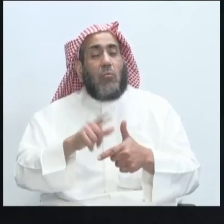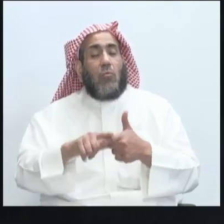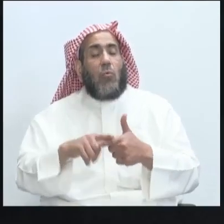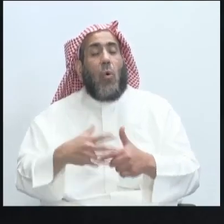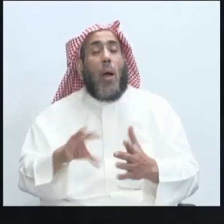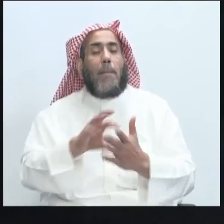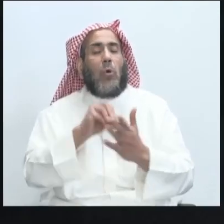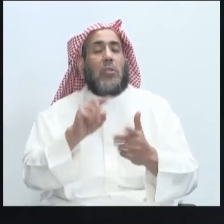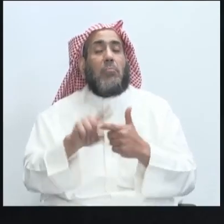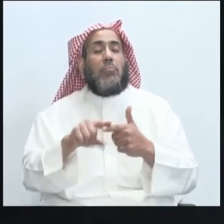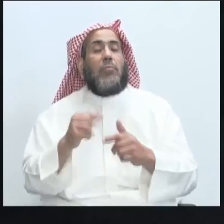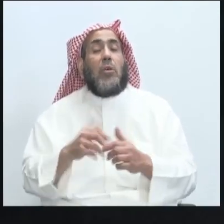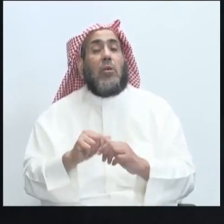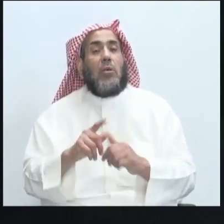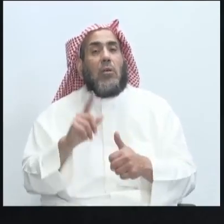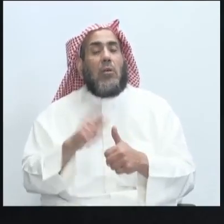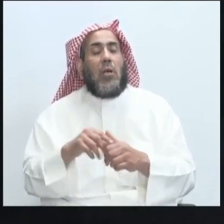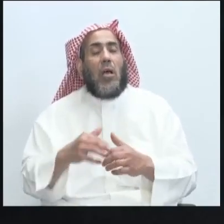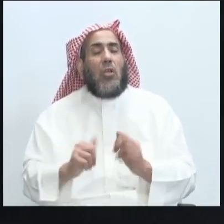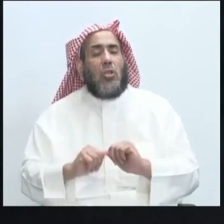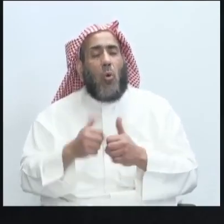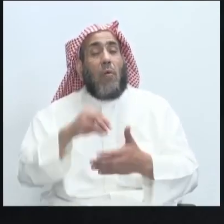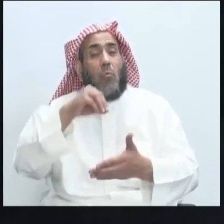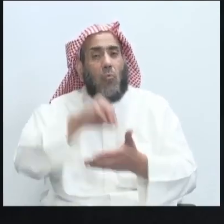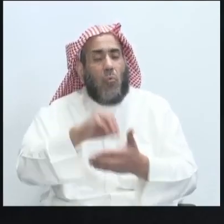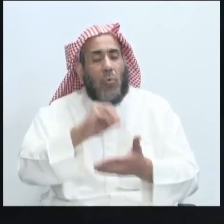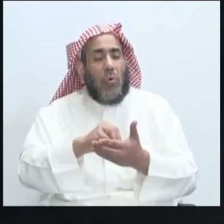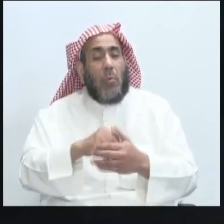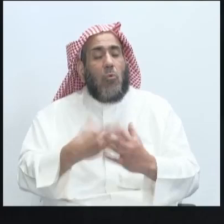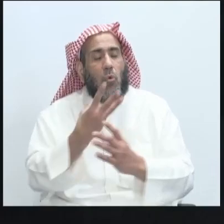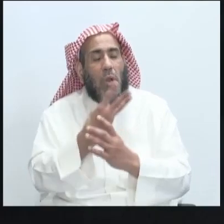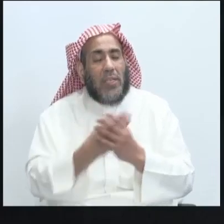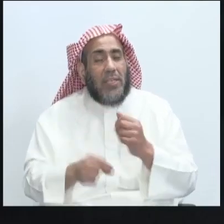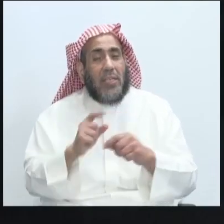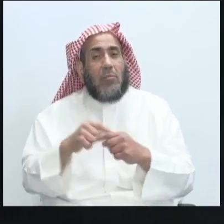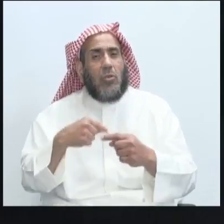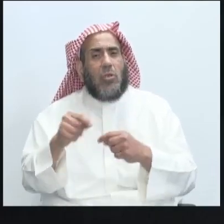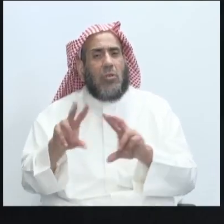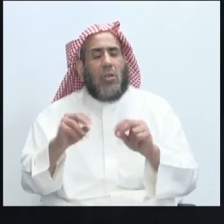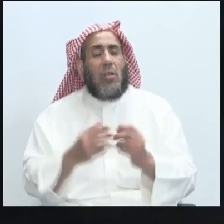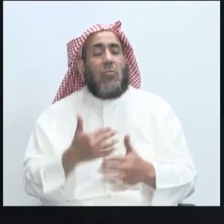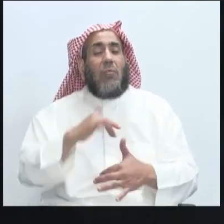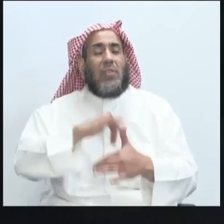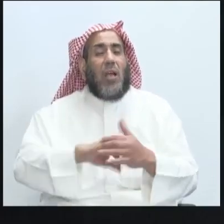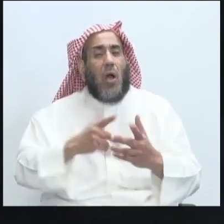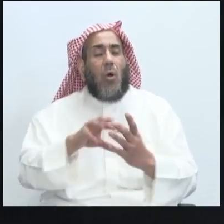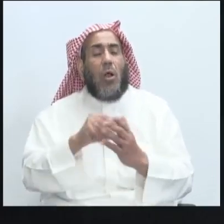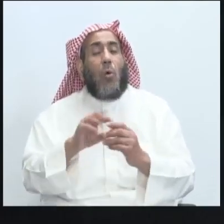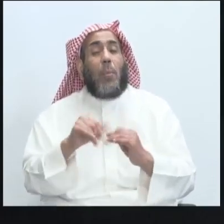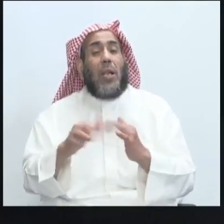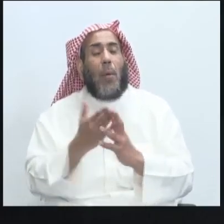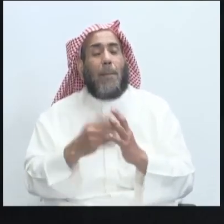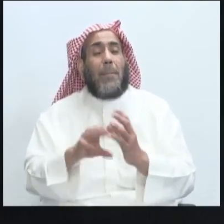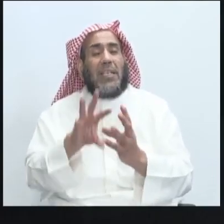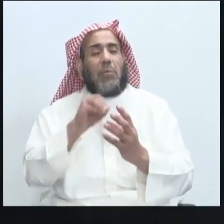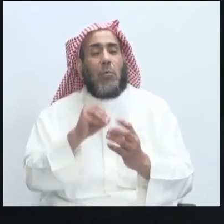ومكتسب فانها او هذه الدوافع ف موجوده منذ ولاده الانسان سواء كانت فطريه او من خلال ما